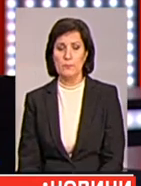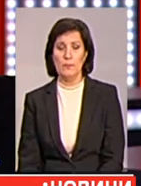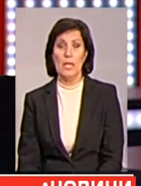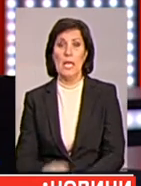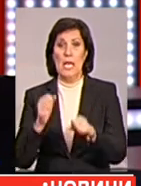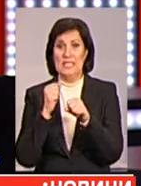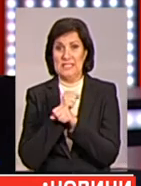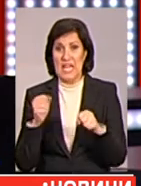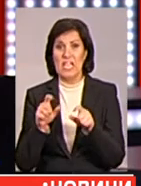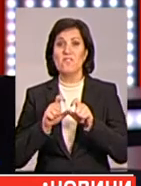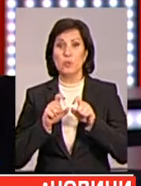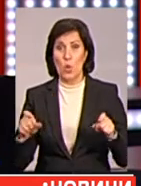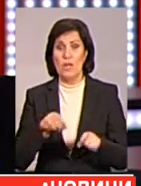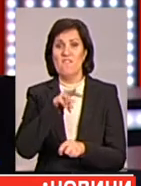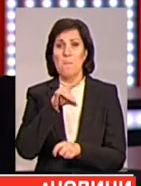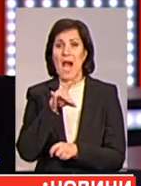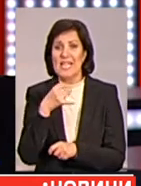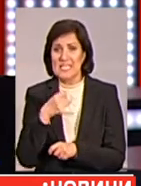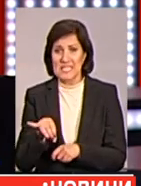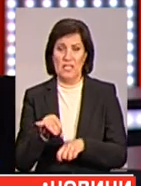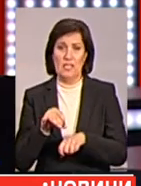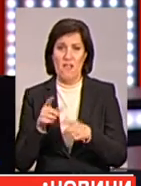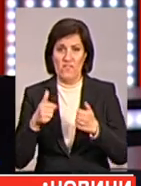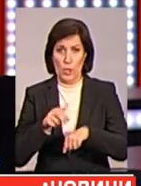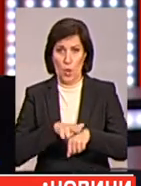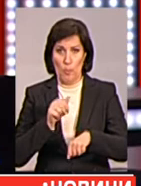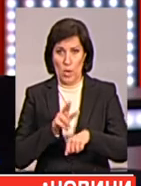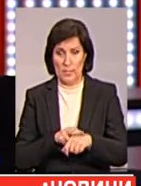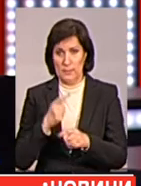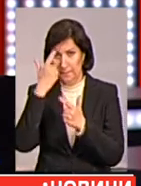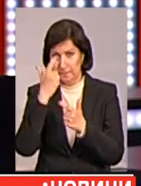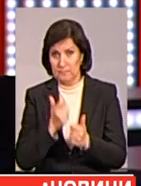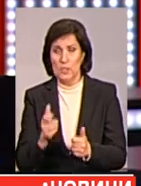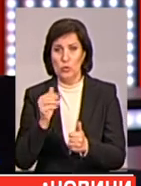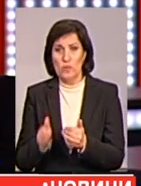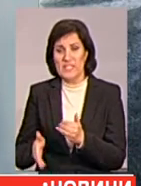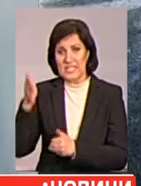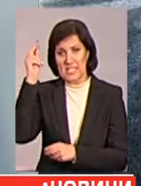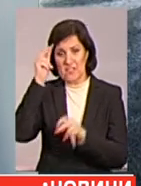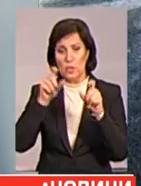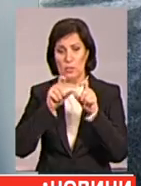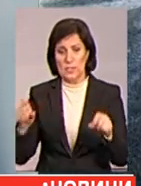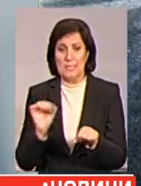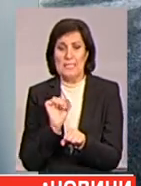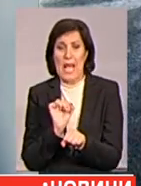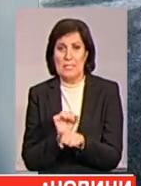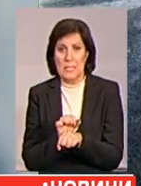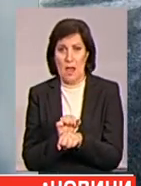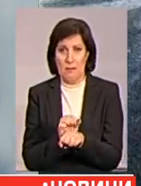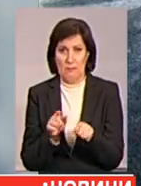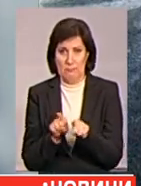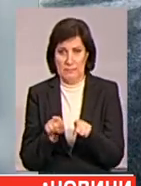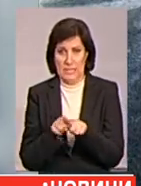Снаряд у школі. Вранці в Мар'їнський відділок поліції надійшло повідомлення про те, що в стіні навчального закладу застряг предмет, схожий на